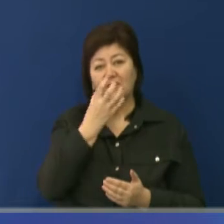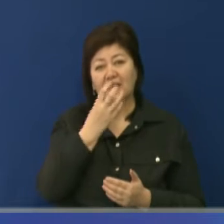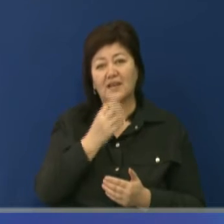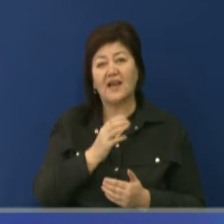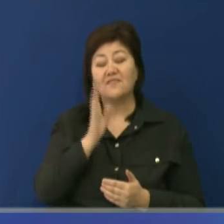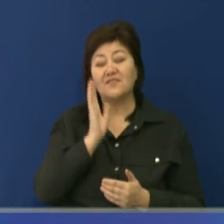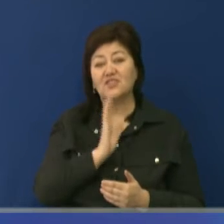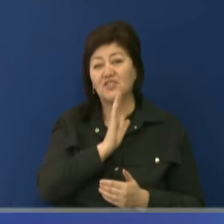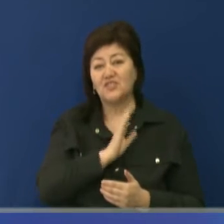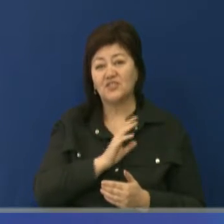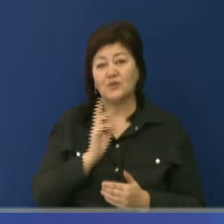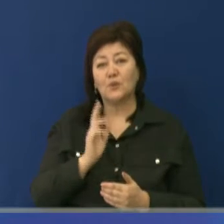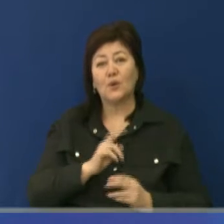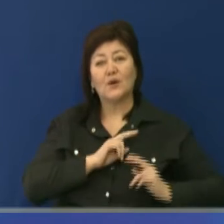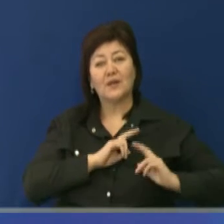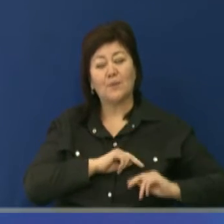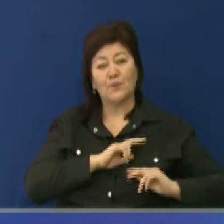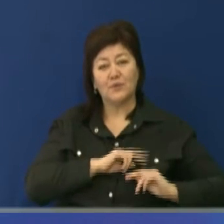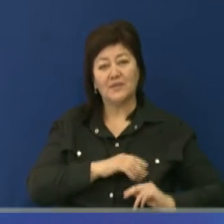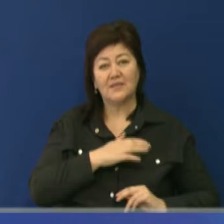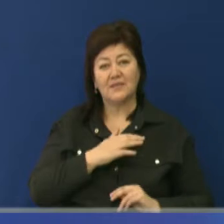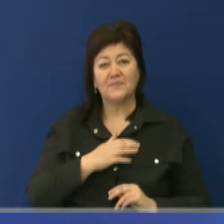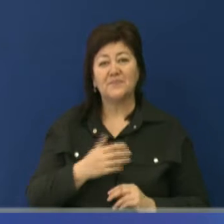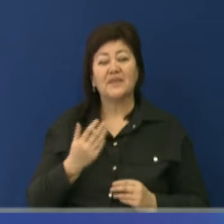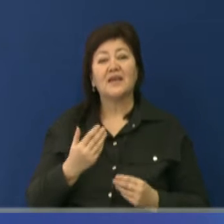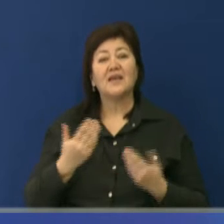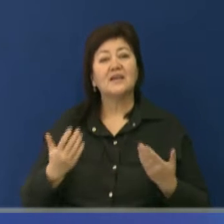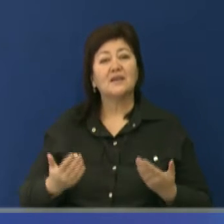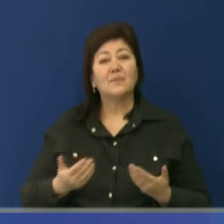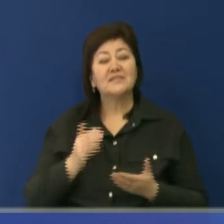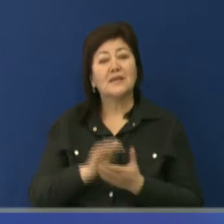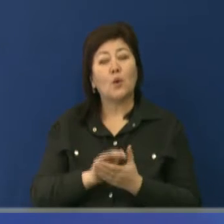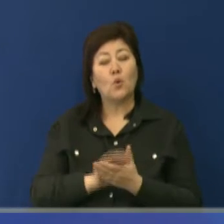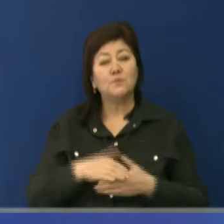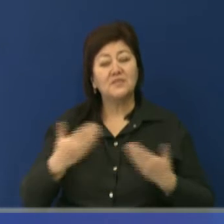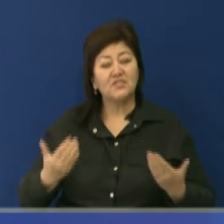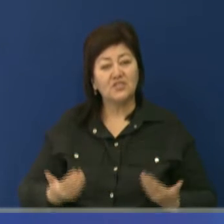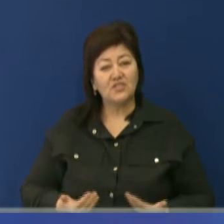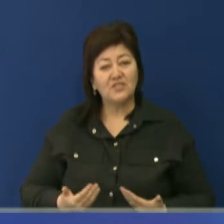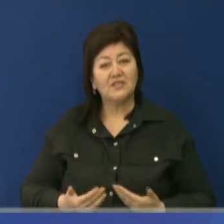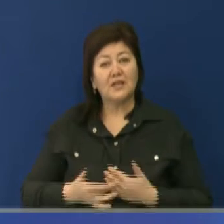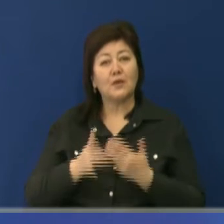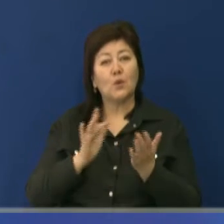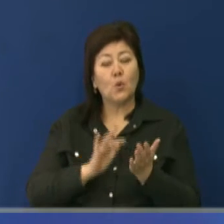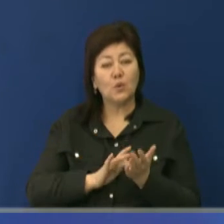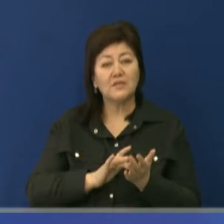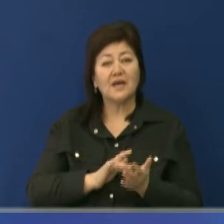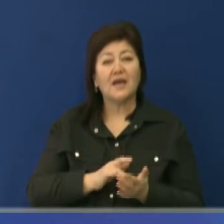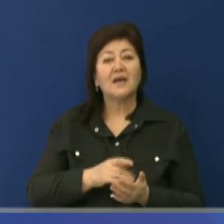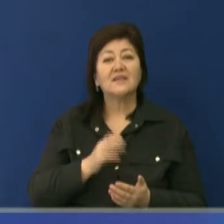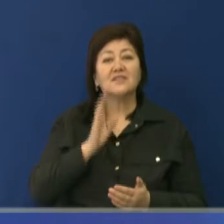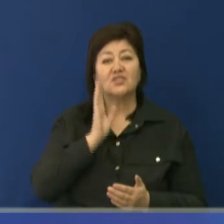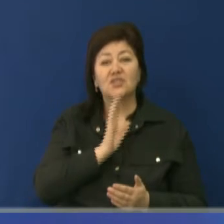Мақсат іскер әйелдердің еңбегімен жетістігін үлгі етіп, қала тұрғындарына таныстыру. Аталмыш шара қалалық мәдениет және тілдерді дамыту